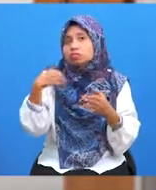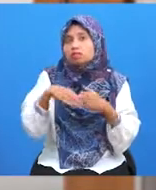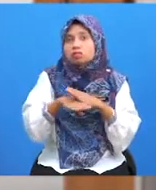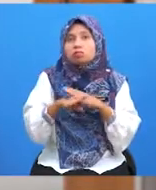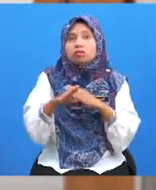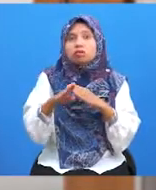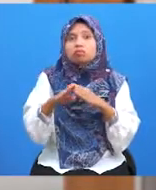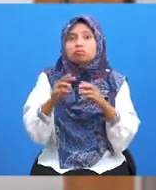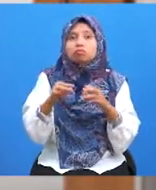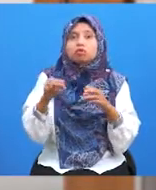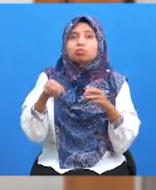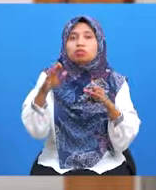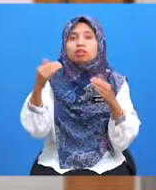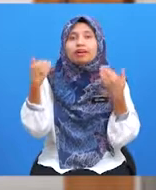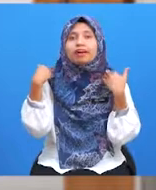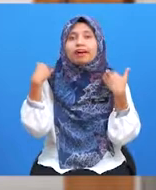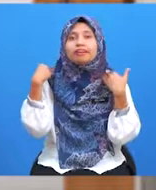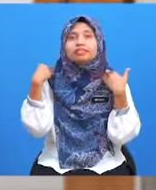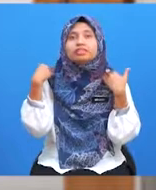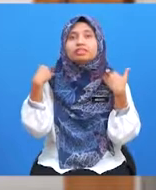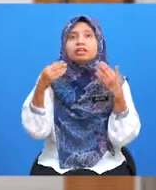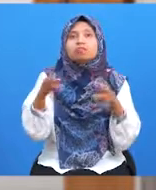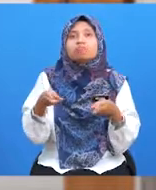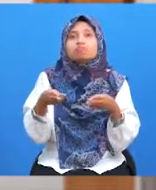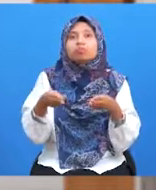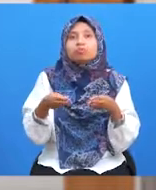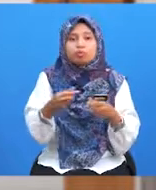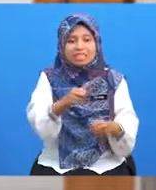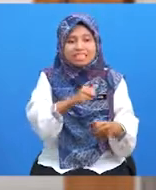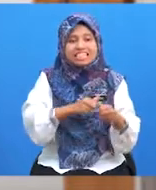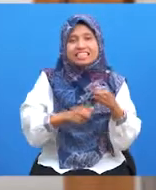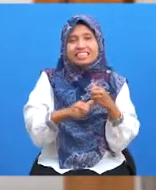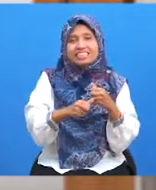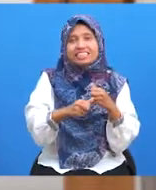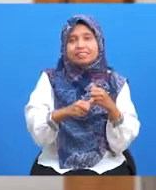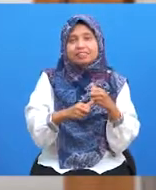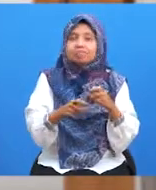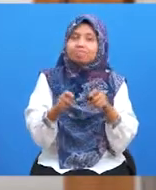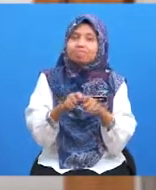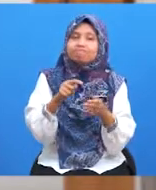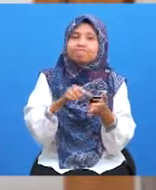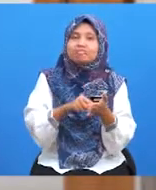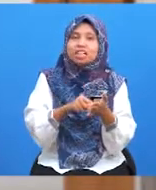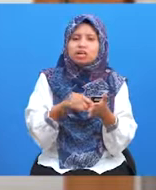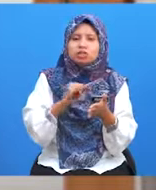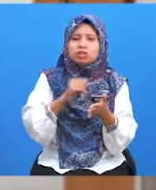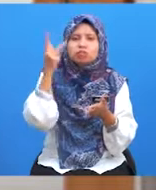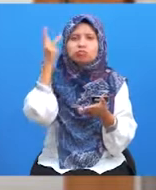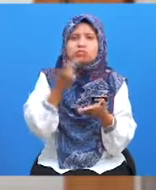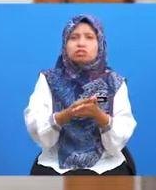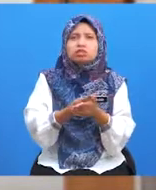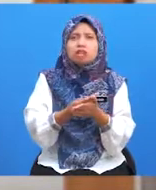murid-murid yang mempunyai pengalaman berurusan DG secara atas talian seperti ini saya percaya